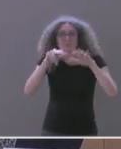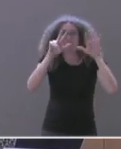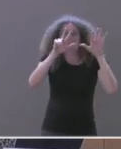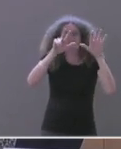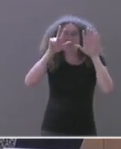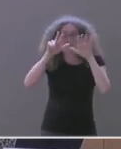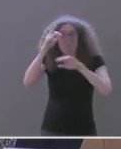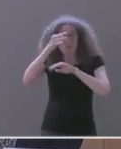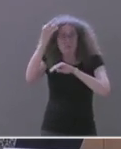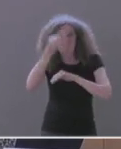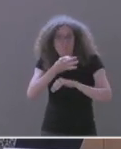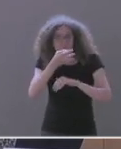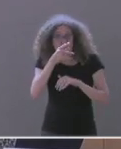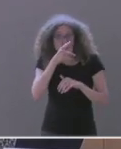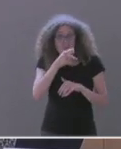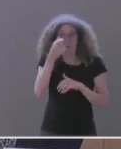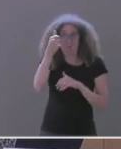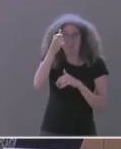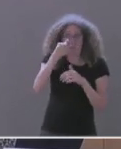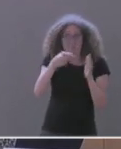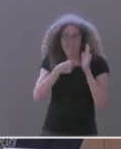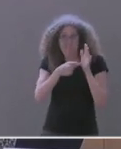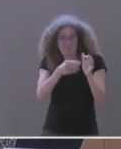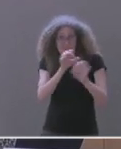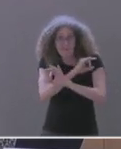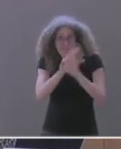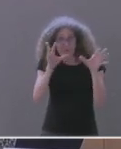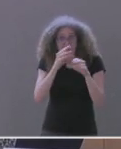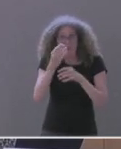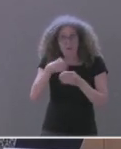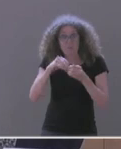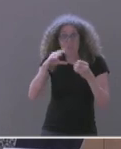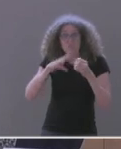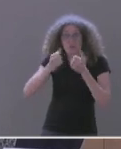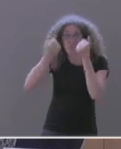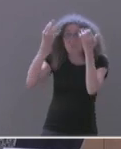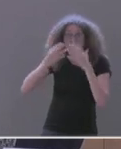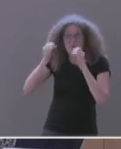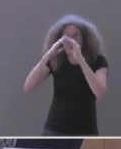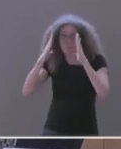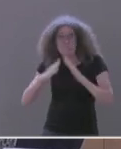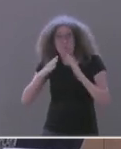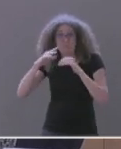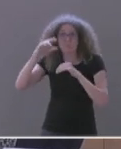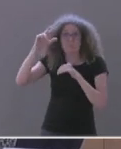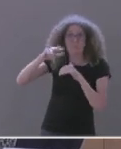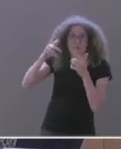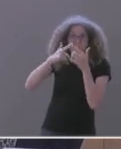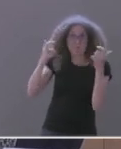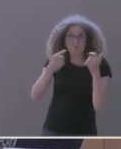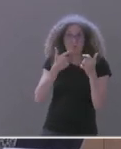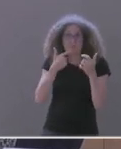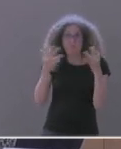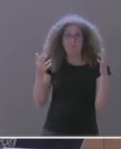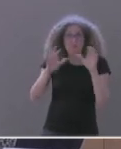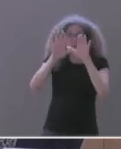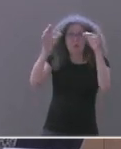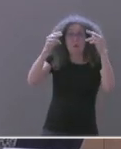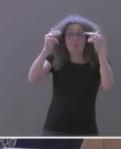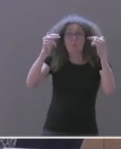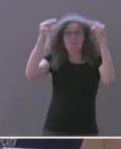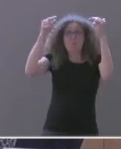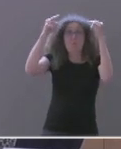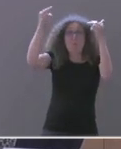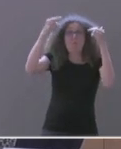non endettés, voire multipropriétaires. Il y a donc une certaine indifférence dans les élites par rapport à ce que vit notre population. Ce que vit